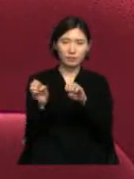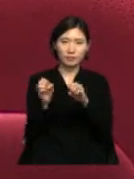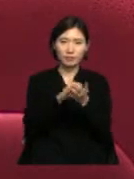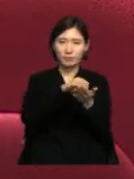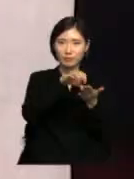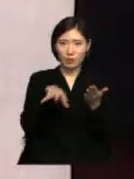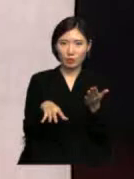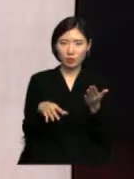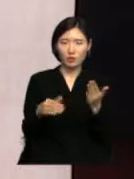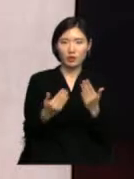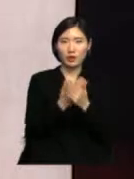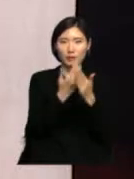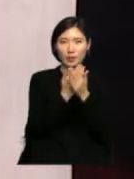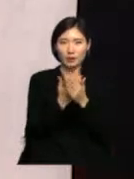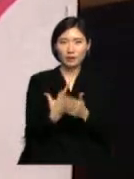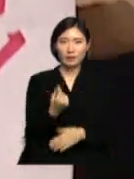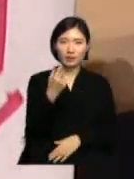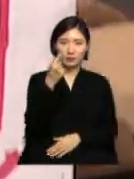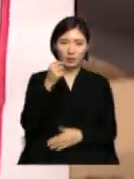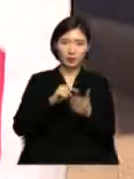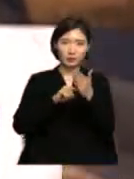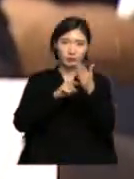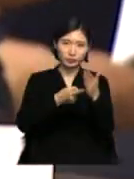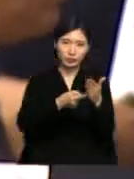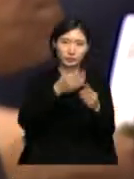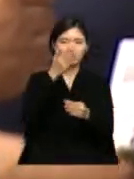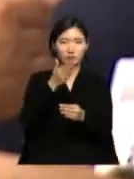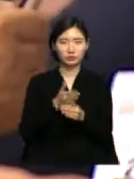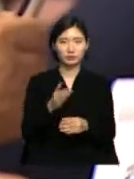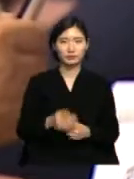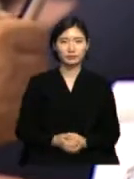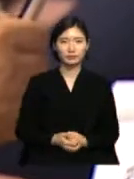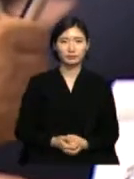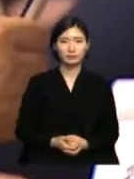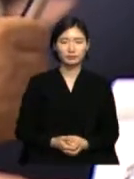도시개발에 속도를 내고 있습니다. 딜라이브 서울경기 케이블TV 지혁배입니다.